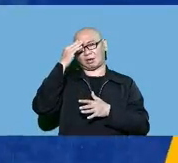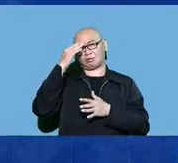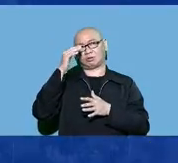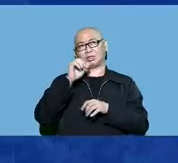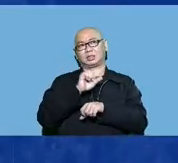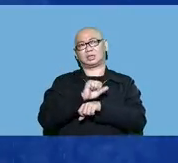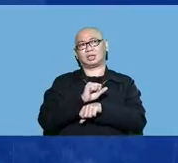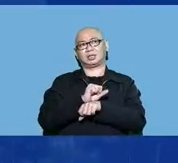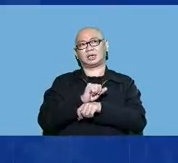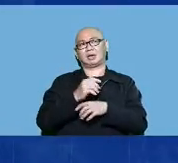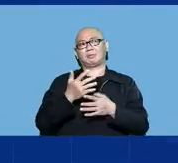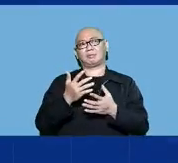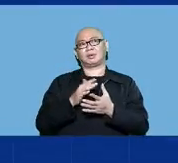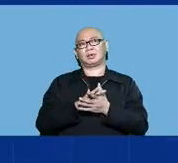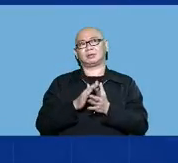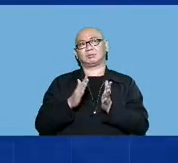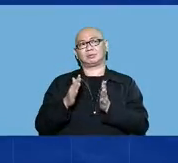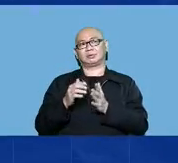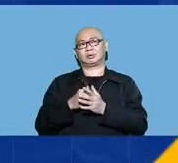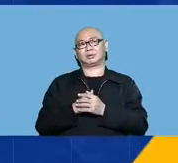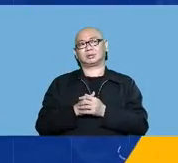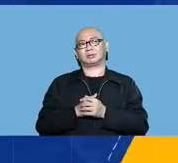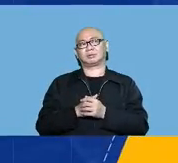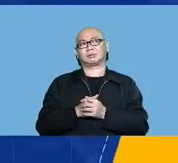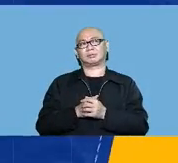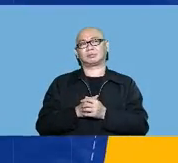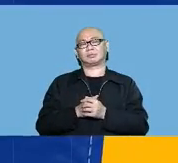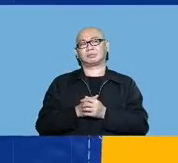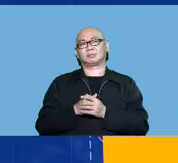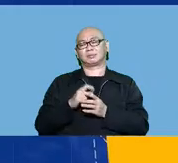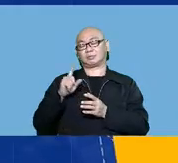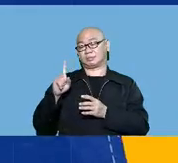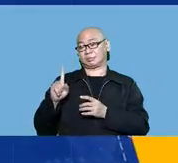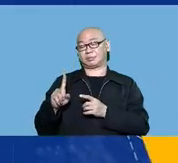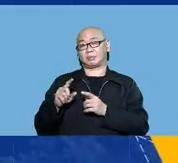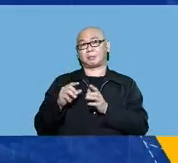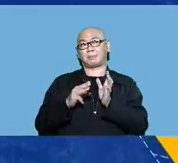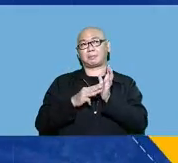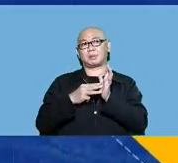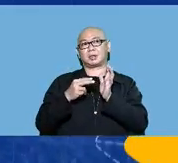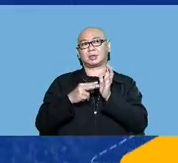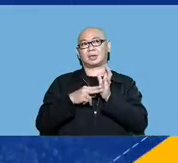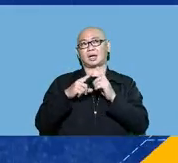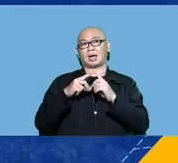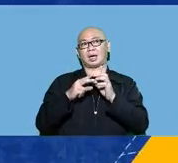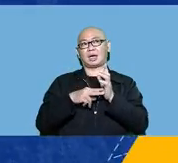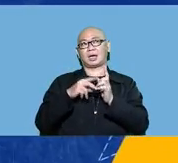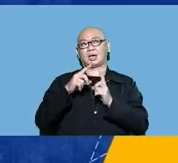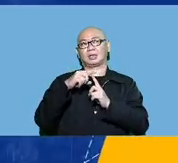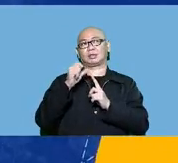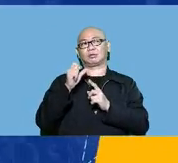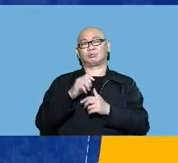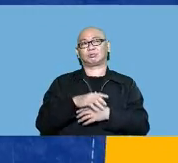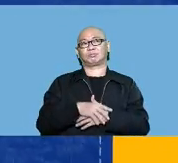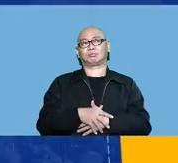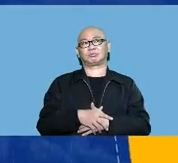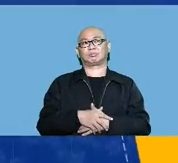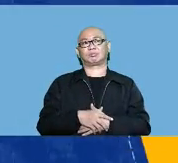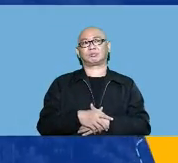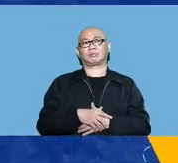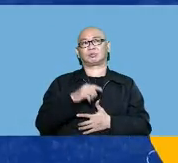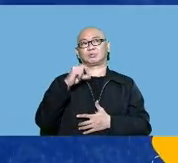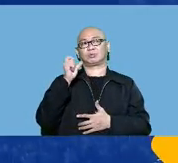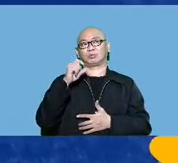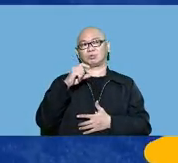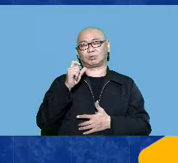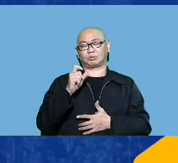kerjanya apa. Kemudian Sintonia di Pratama menantu, kemudian yang sangat lucu Birindra Zain Pratama cucu